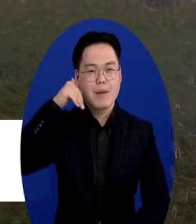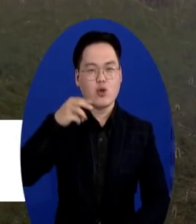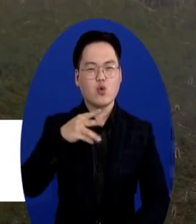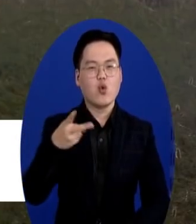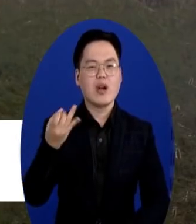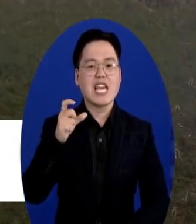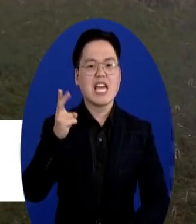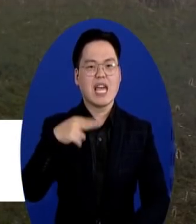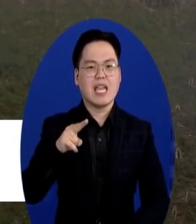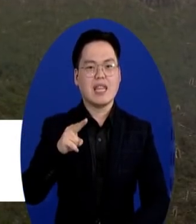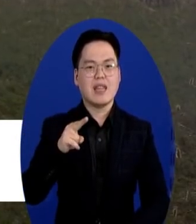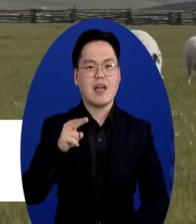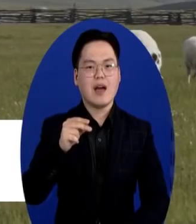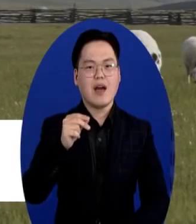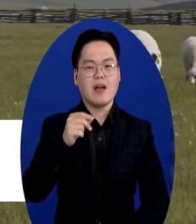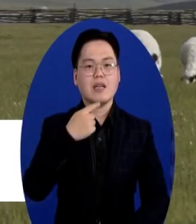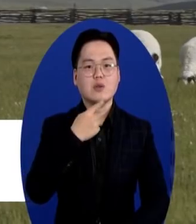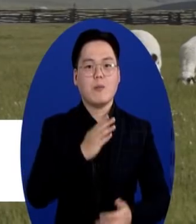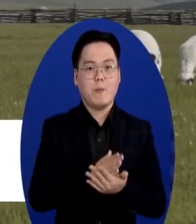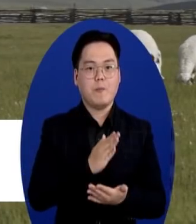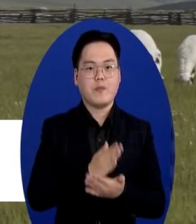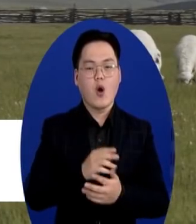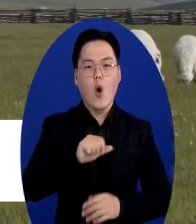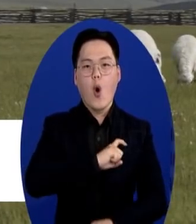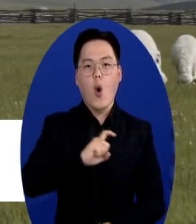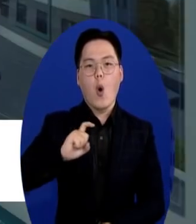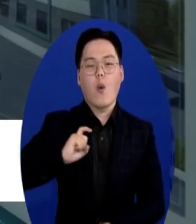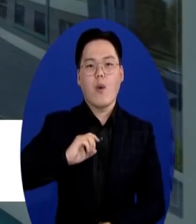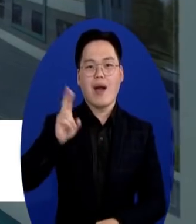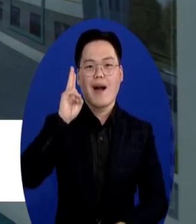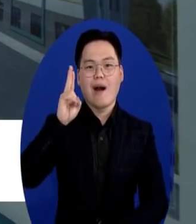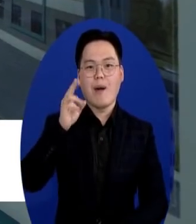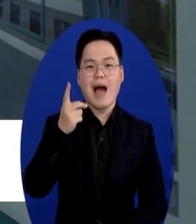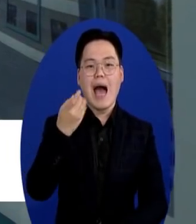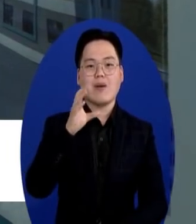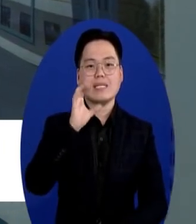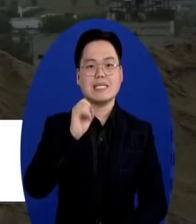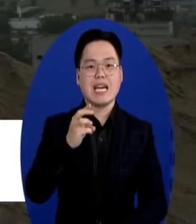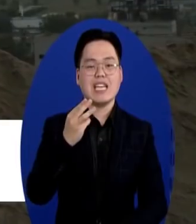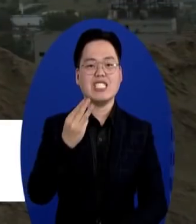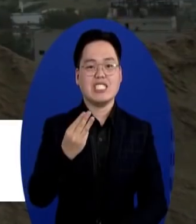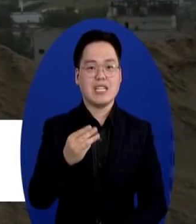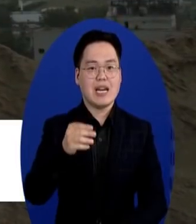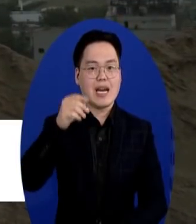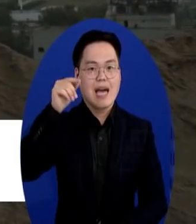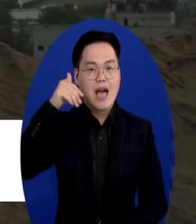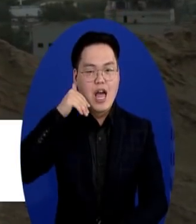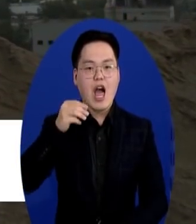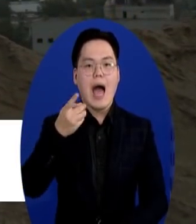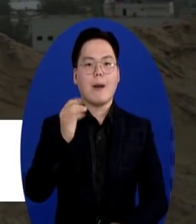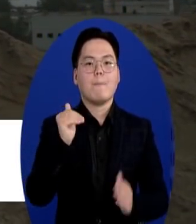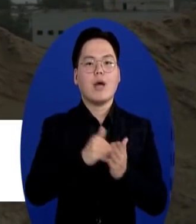ийм үн цэнгүү болчихсон асуудлыг шийдвэрлэхийн тулд хувийн өвчлөхийн жилдээ 10 сая ширхэг арьс шир боловсруулах үйлдвэрүүд 10,000 тонн ноос